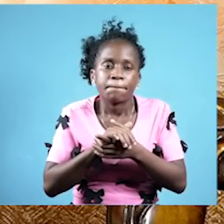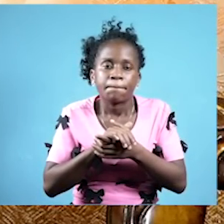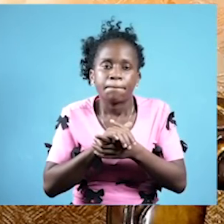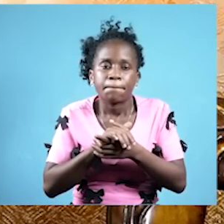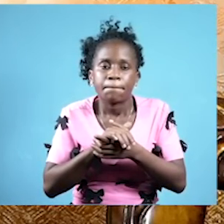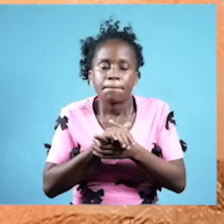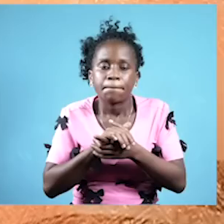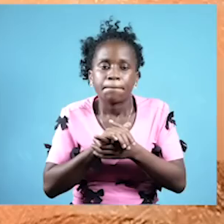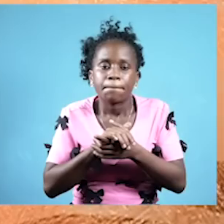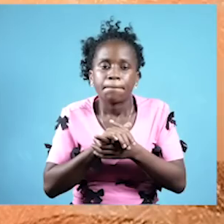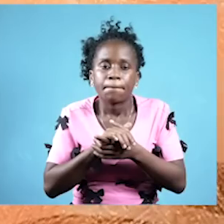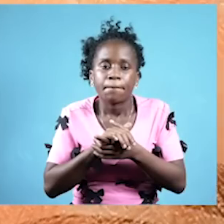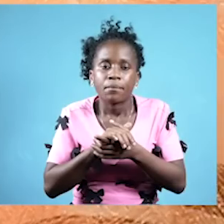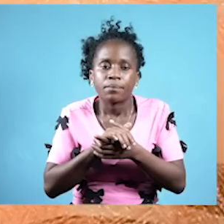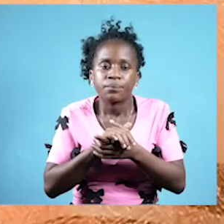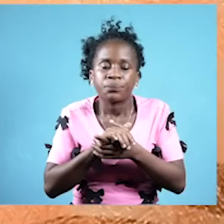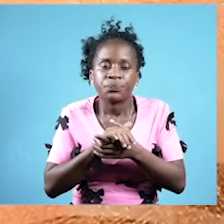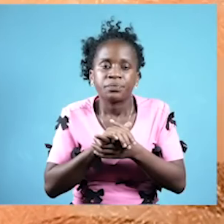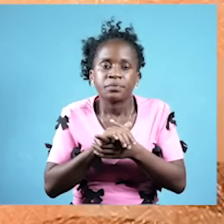ni kuzuri.